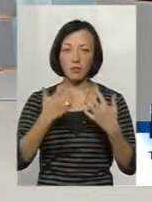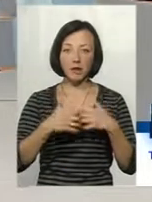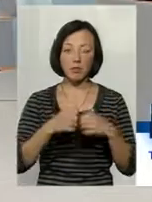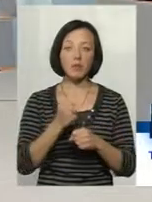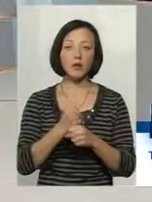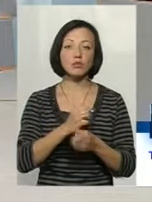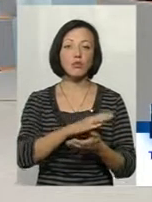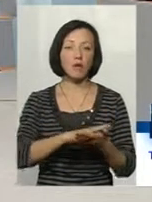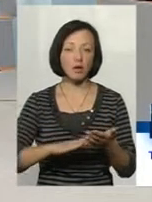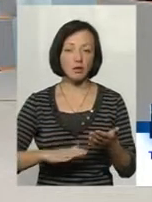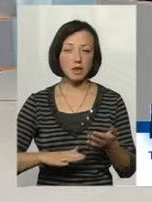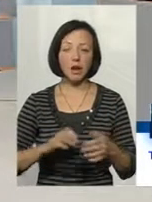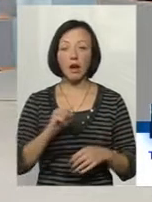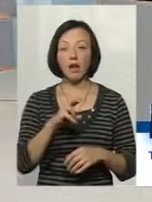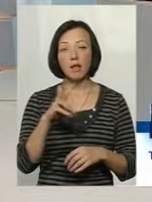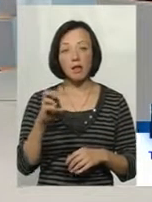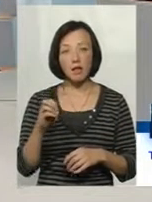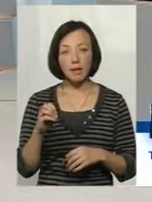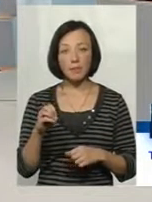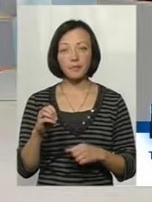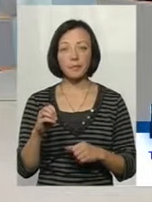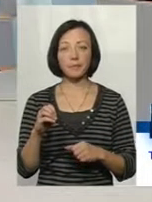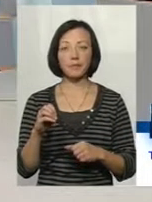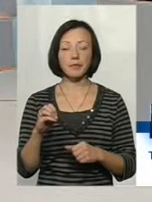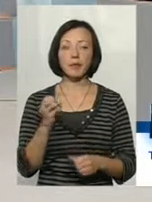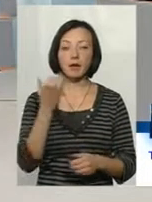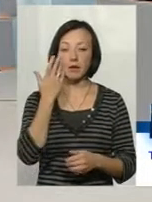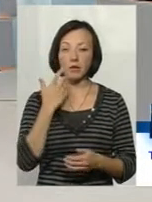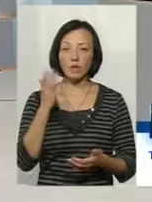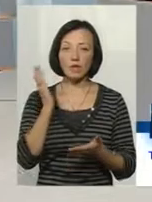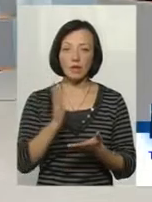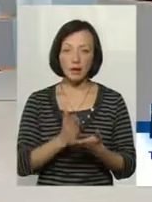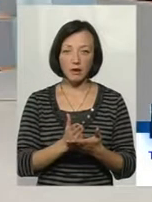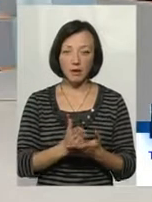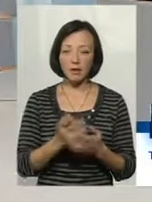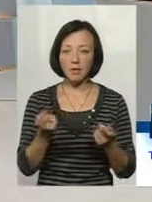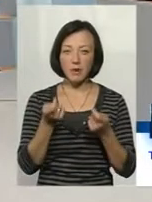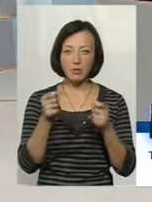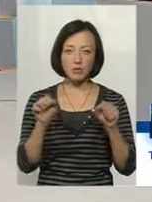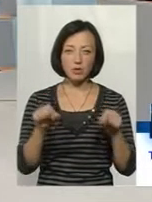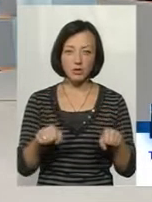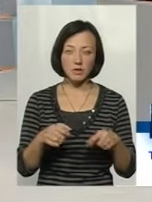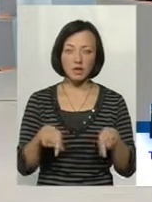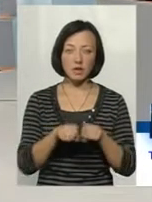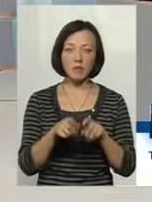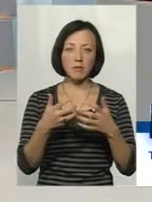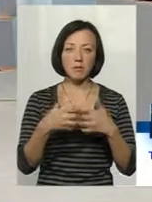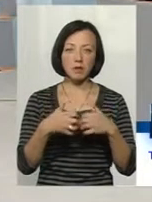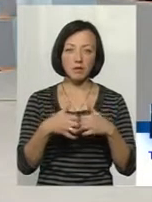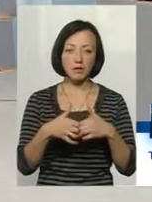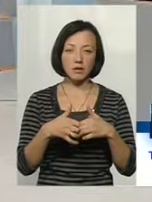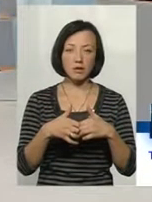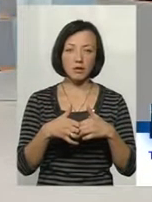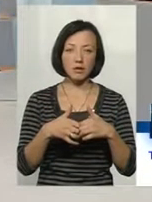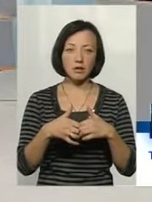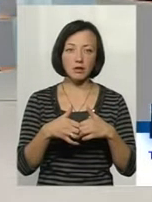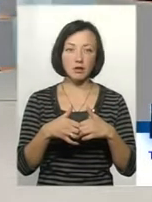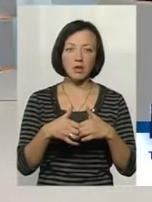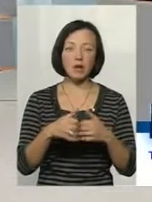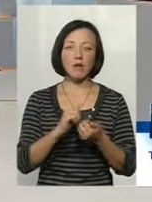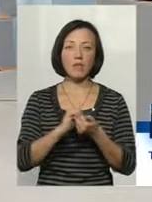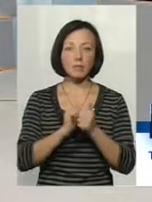працювати. Разом з тим, звичайно ж, за наявності найменшої можливості, такі прилади вводити з обладнання